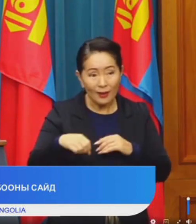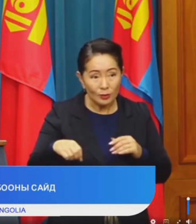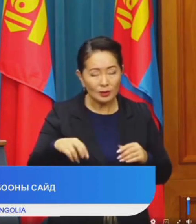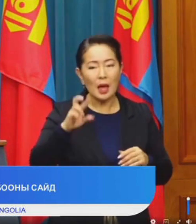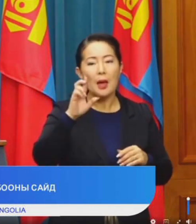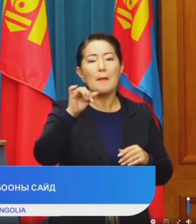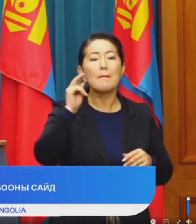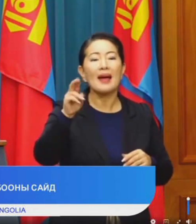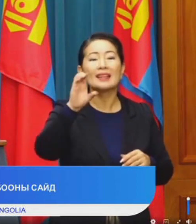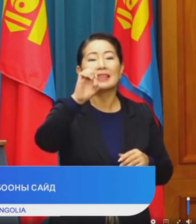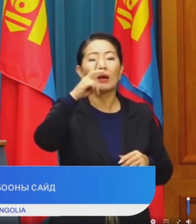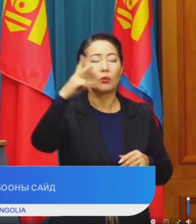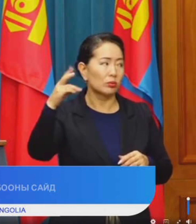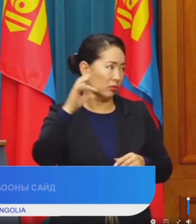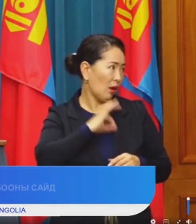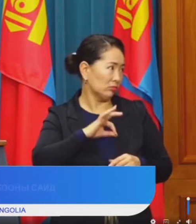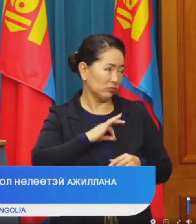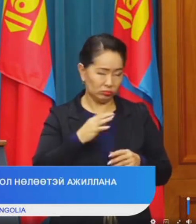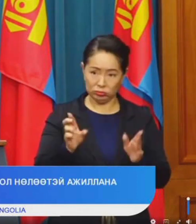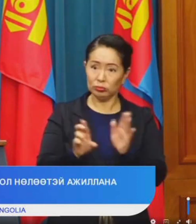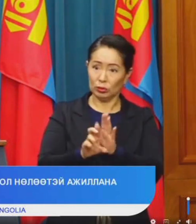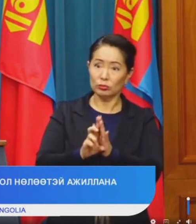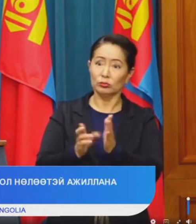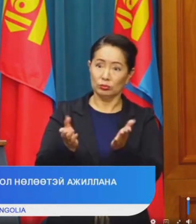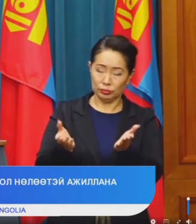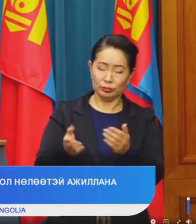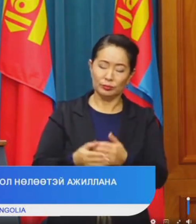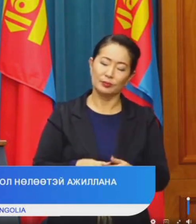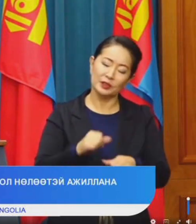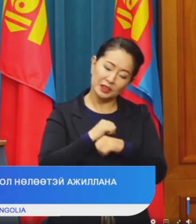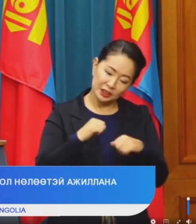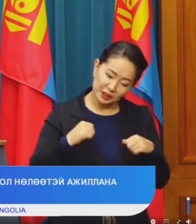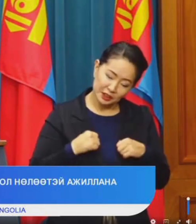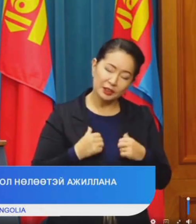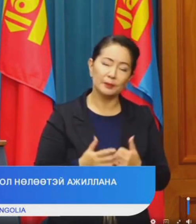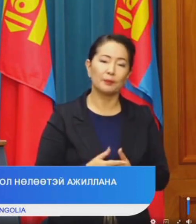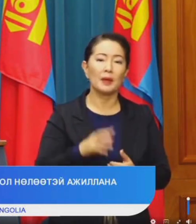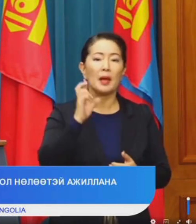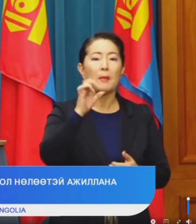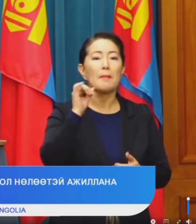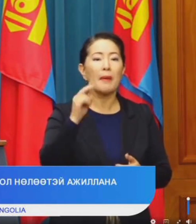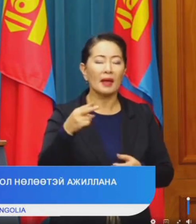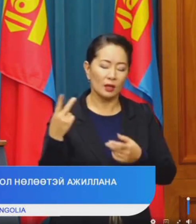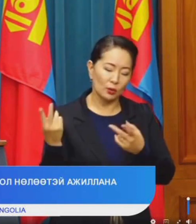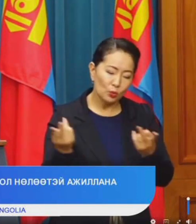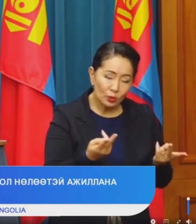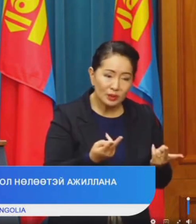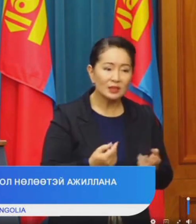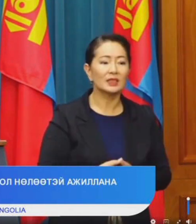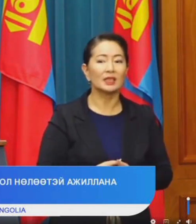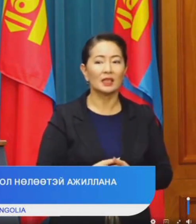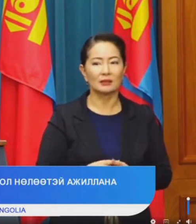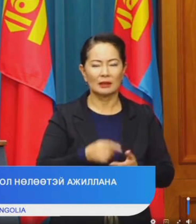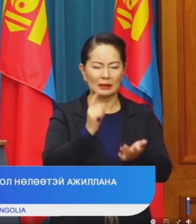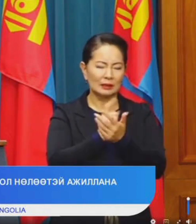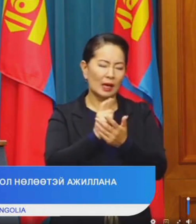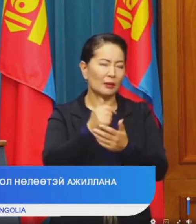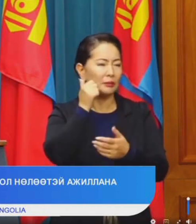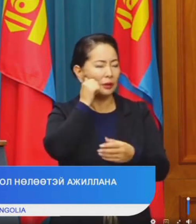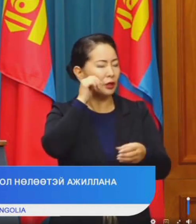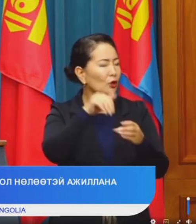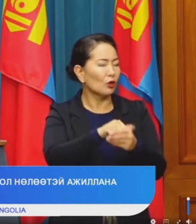баг санхүүгийн салбарт хүртэл хэрэглэх болцоотой болно. Инснээр иргэд бол банкны үйлчлэл хийсэн заавал одоо